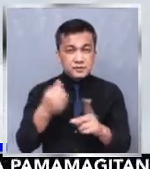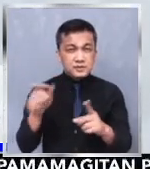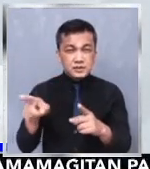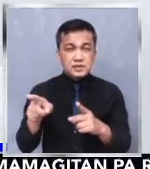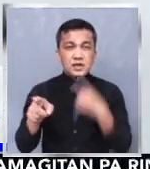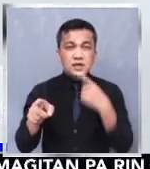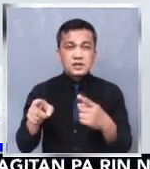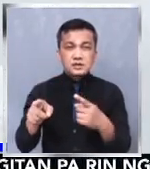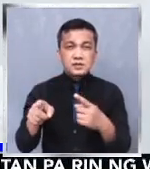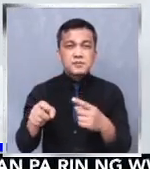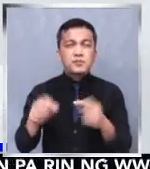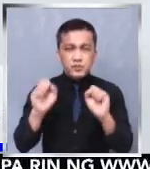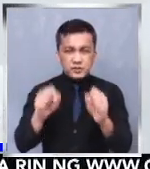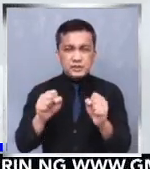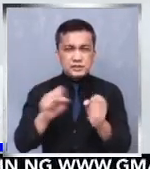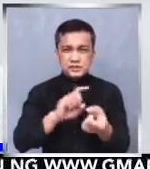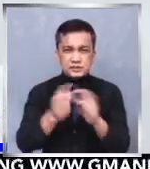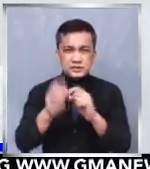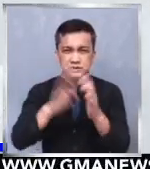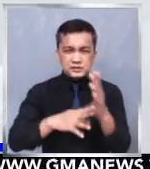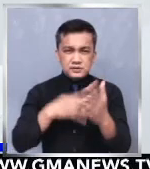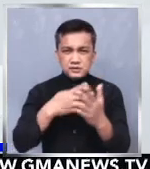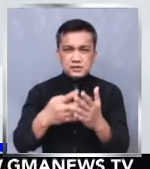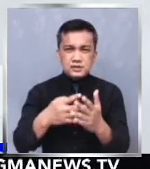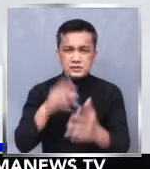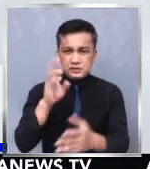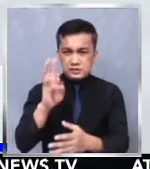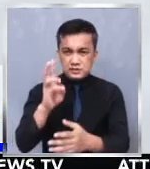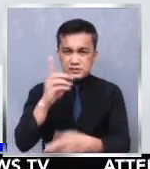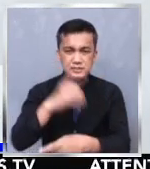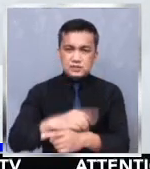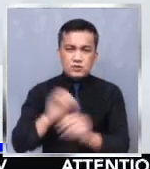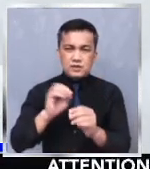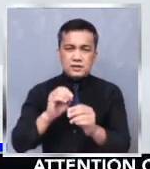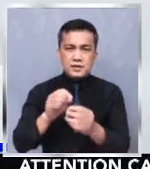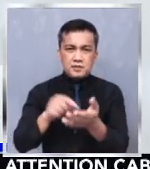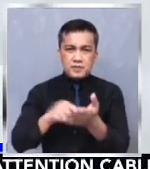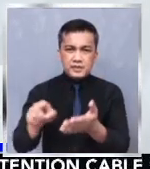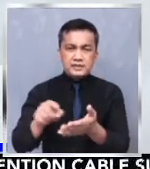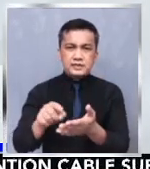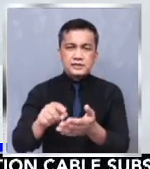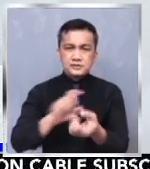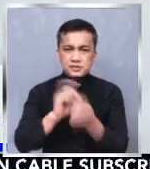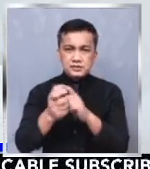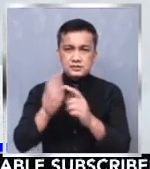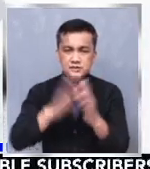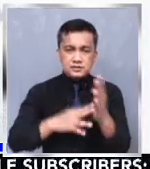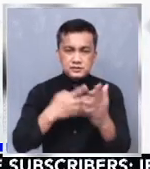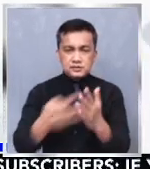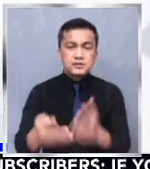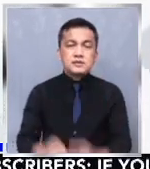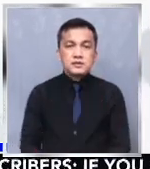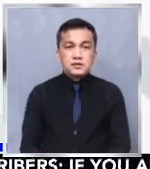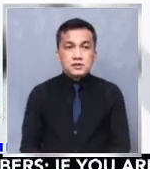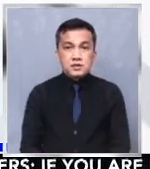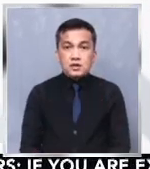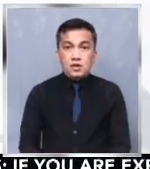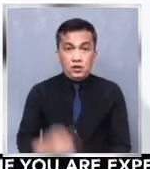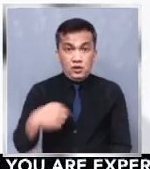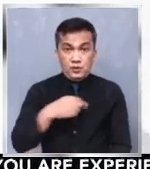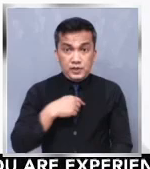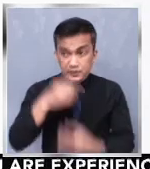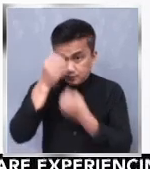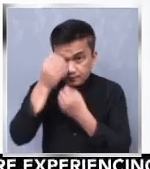60 days na walang sisingiling rebooking fee. Mula noong December 14, nag-notify kami sa mga binigay